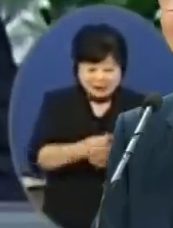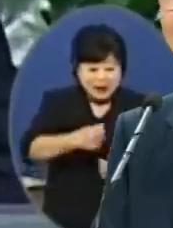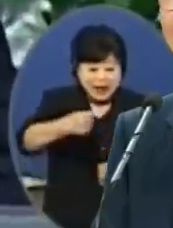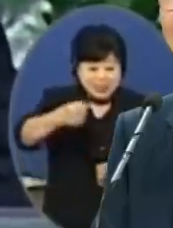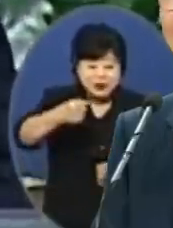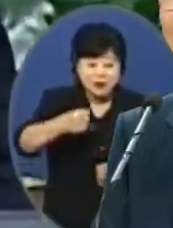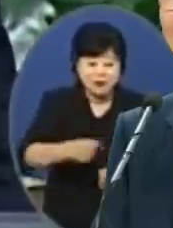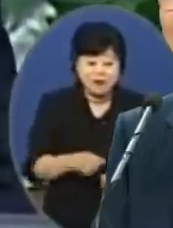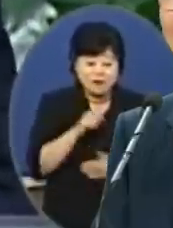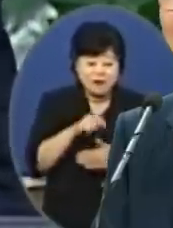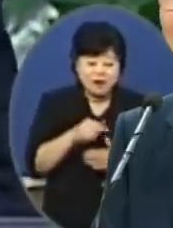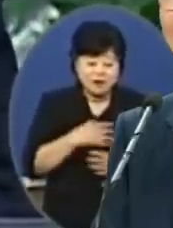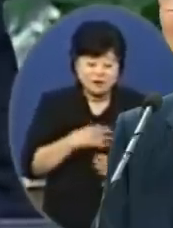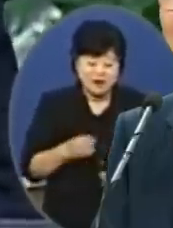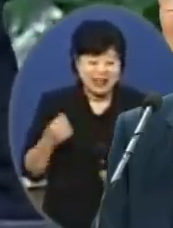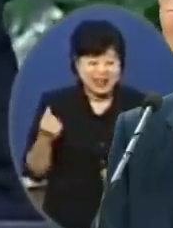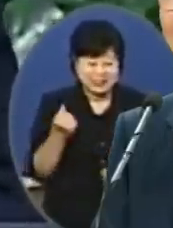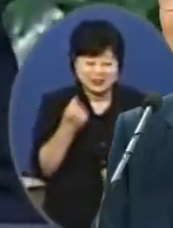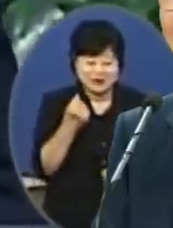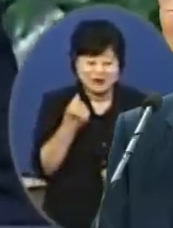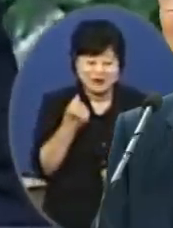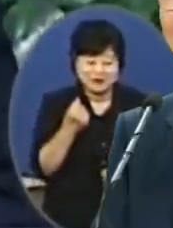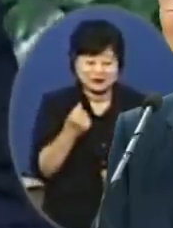가지고 마음의 평안을 가지고